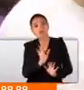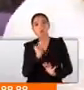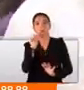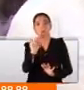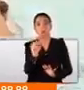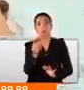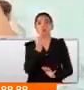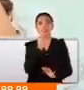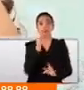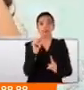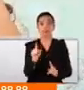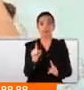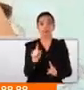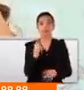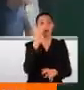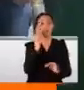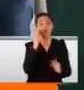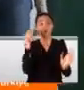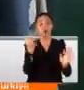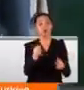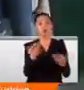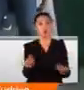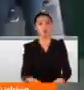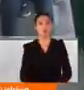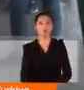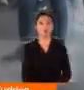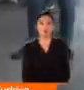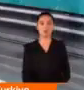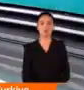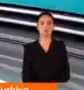en azından bu sene böyle görünüyor.